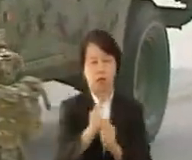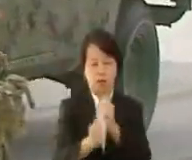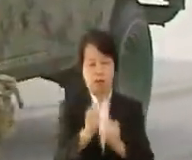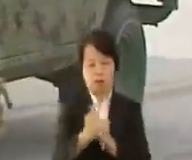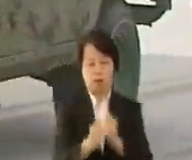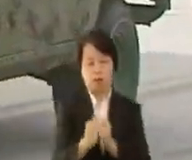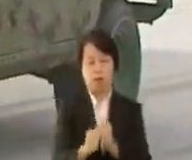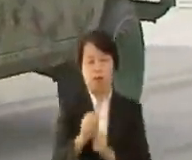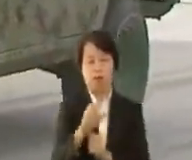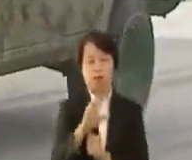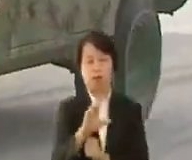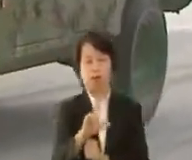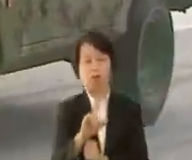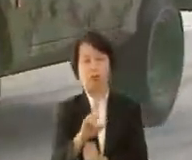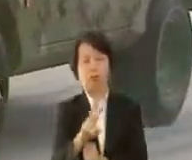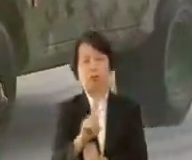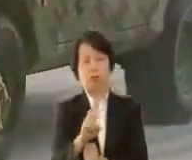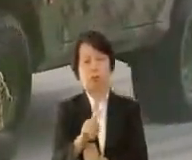grenade launcher.